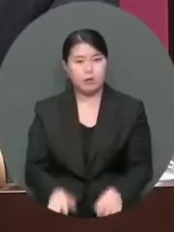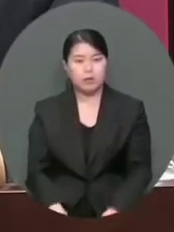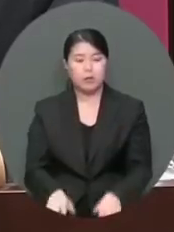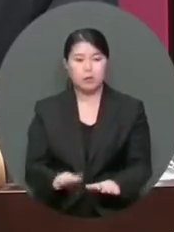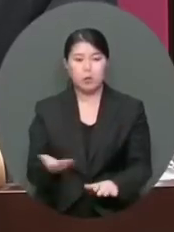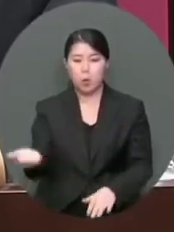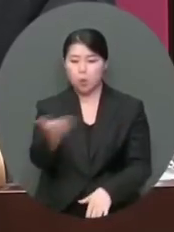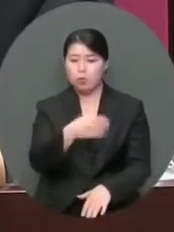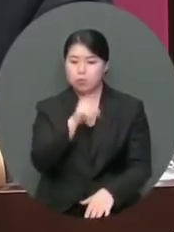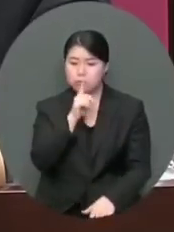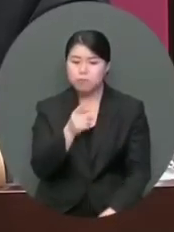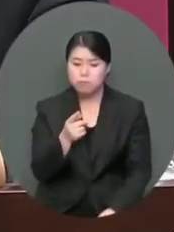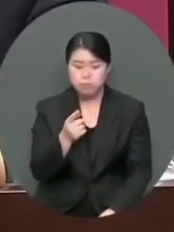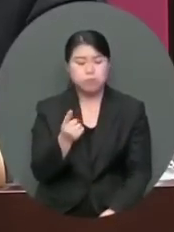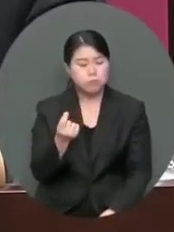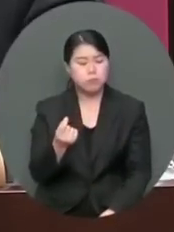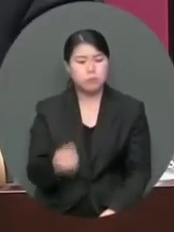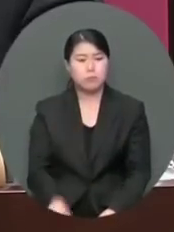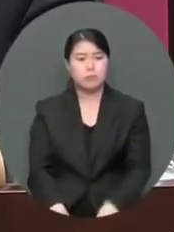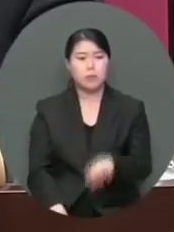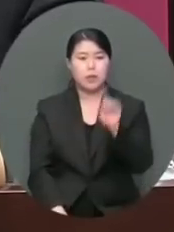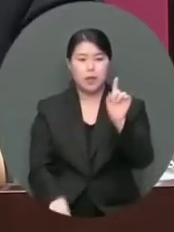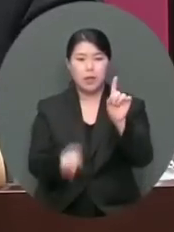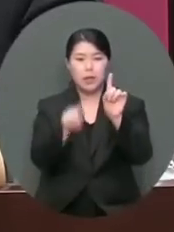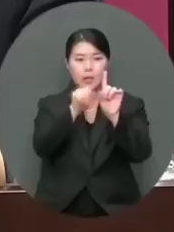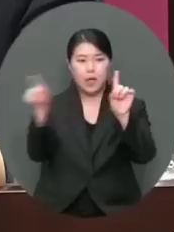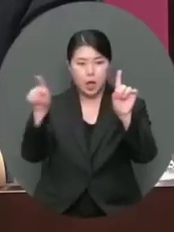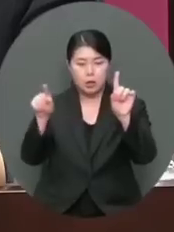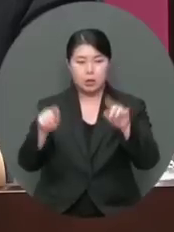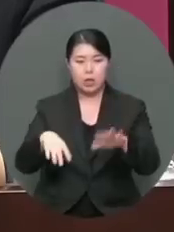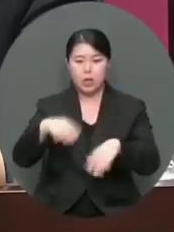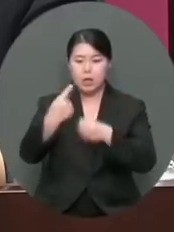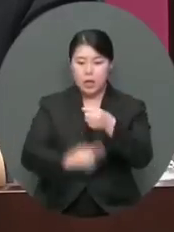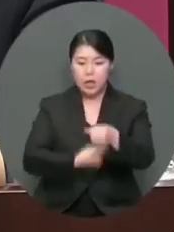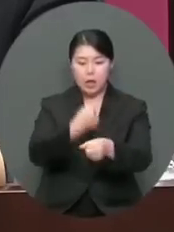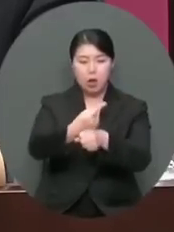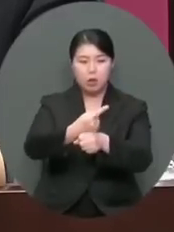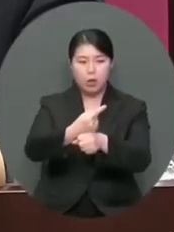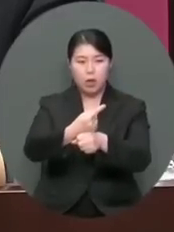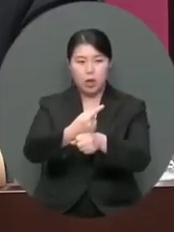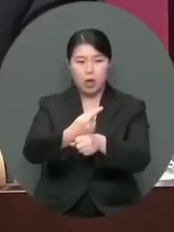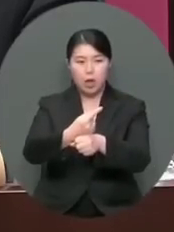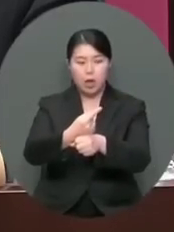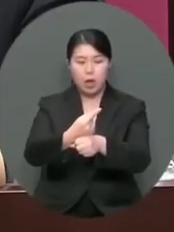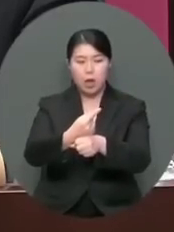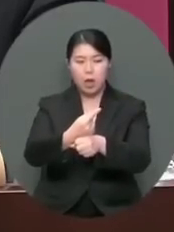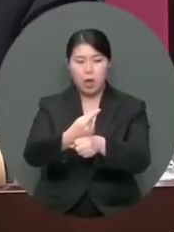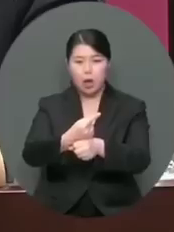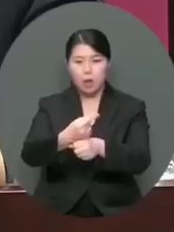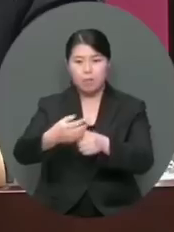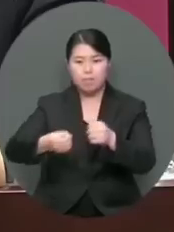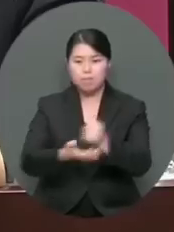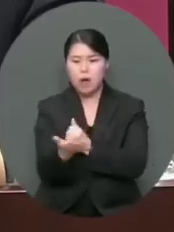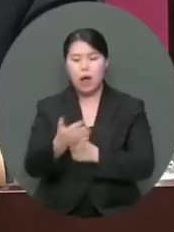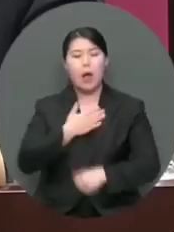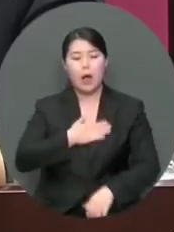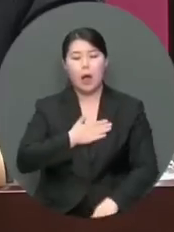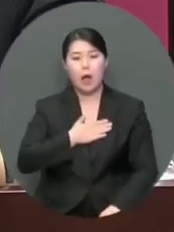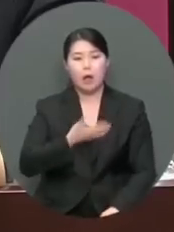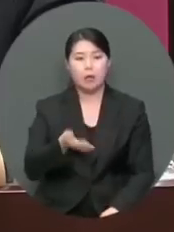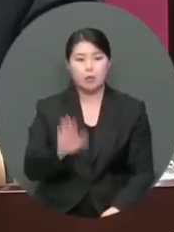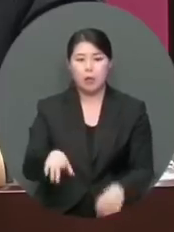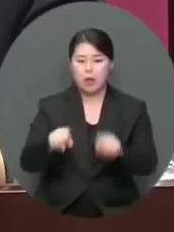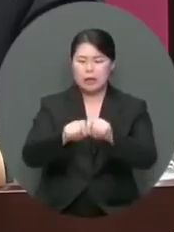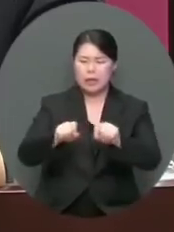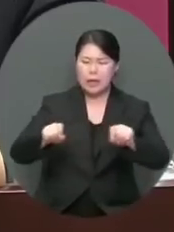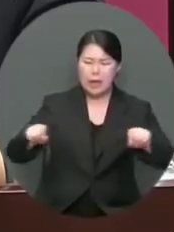그렇게 말씀하셨어요. 아니, 1밀리시버트를 1년에 방사능 피폭을 하는 건 알겠다. 그러나 도대체